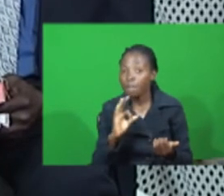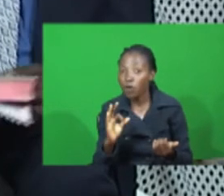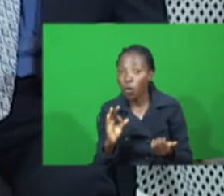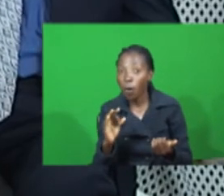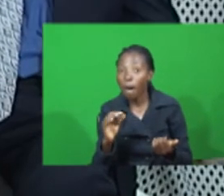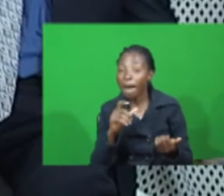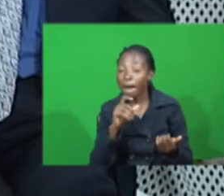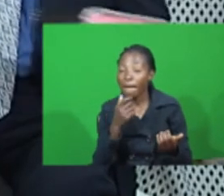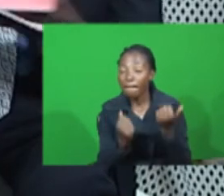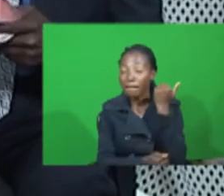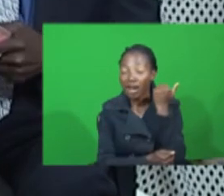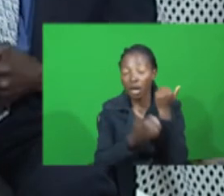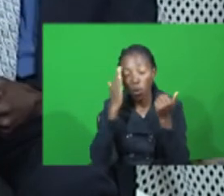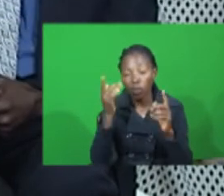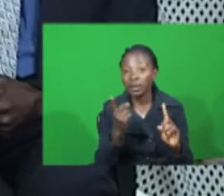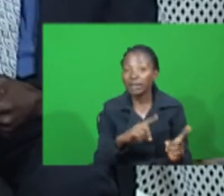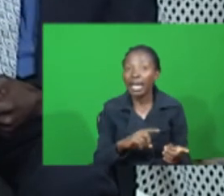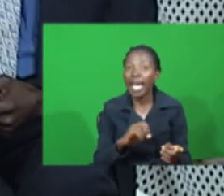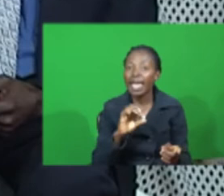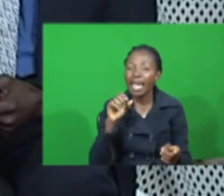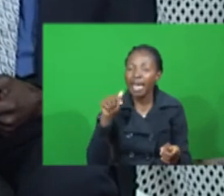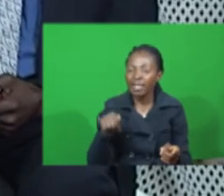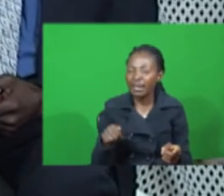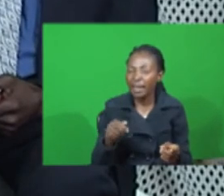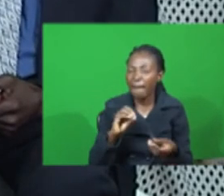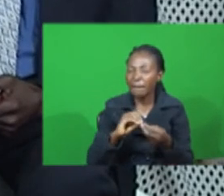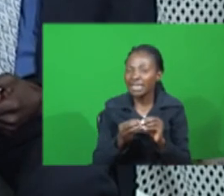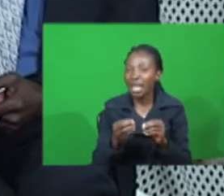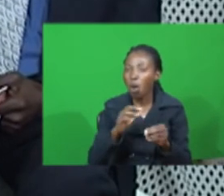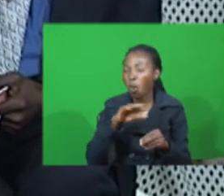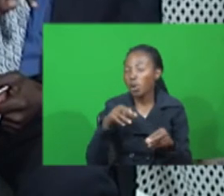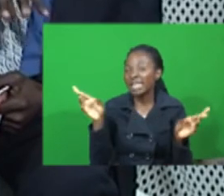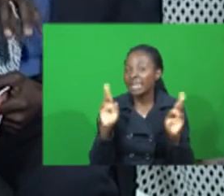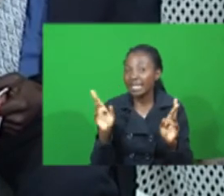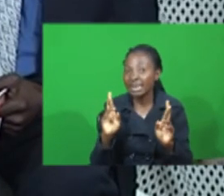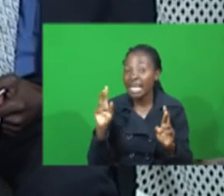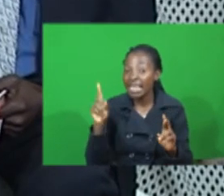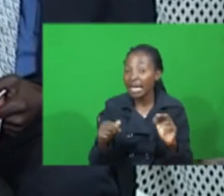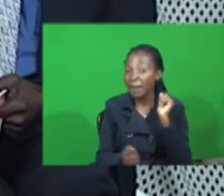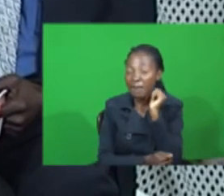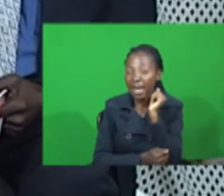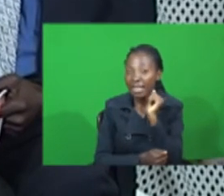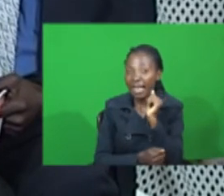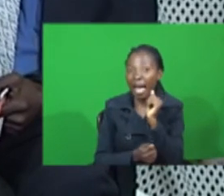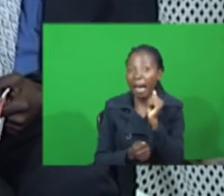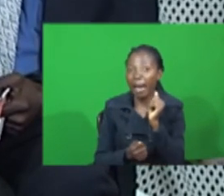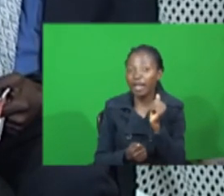zvaiitirwa kuti pfuma yanga yaunganidzwa namukoma vafava isawane vanoitora.